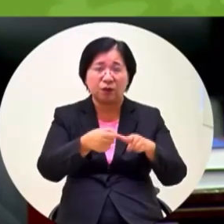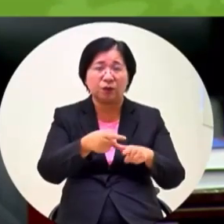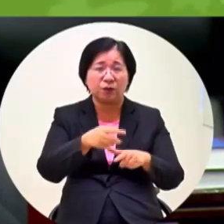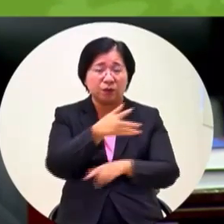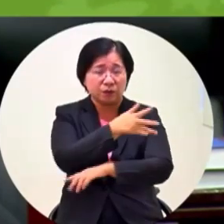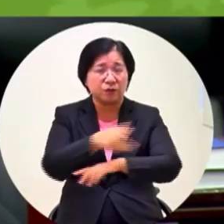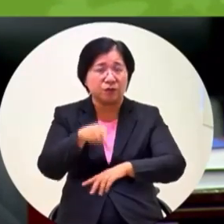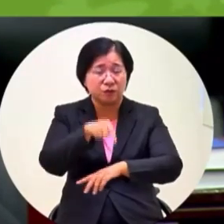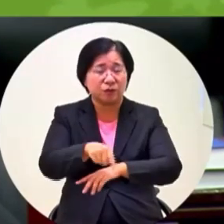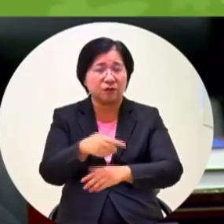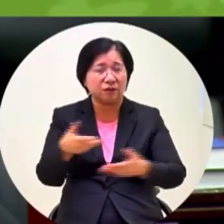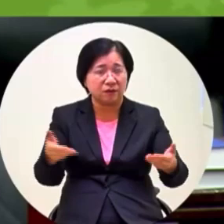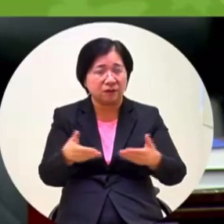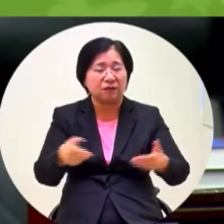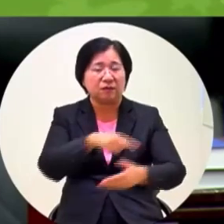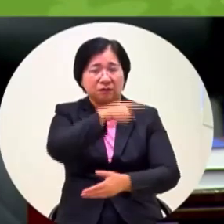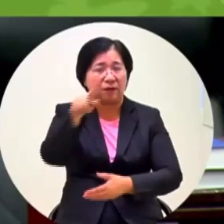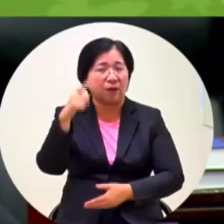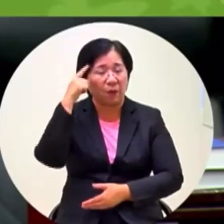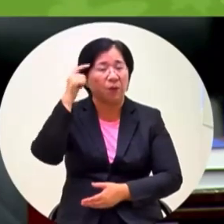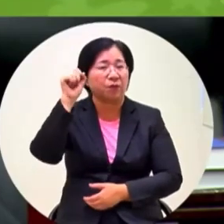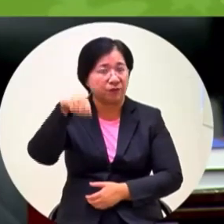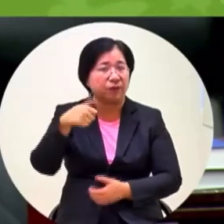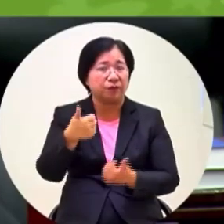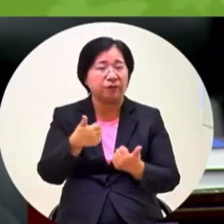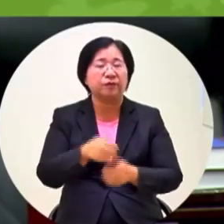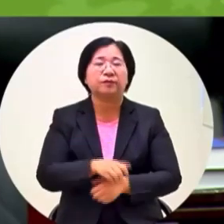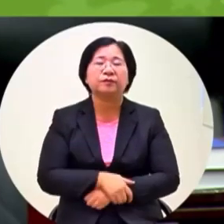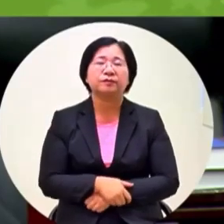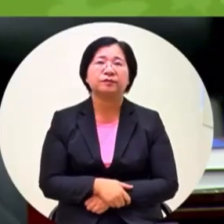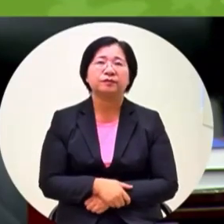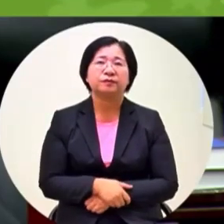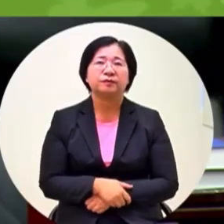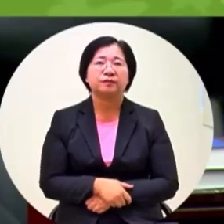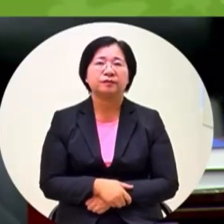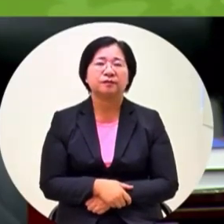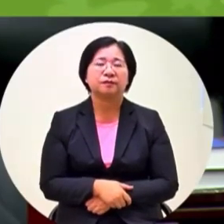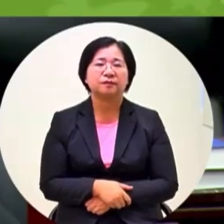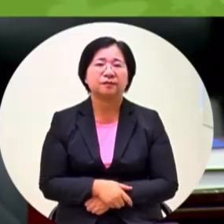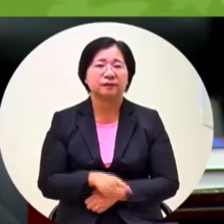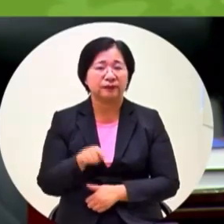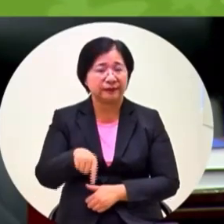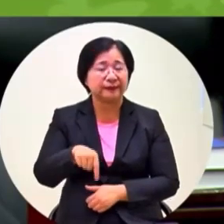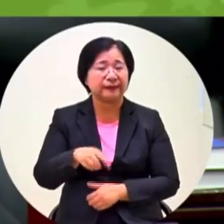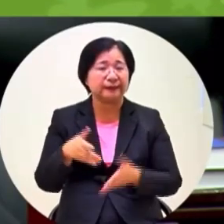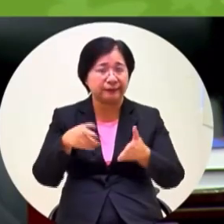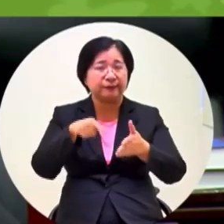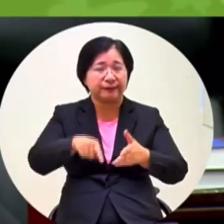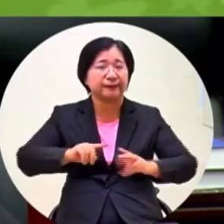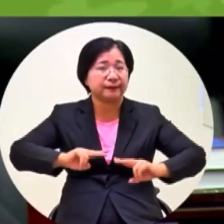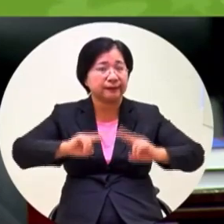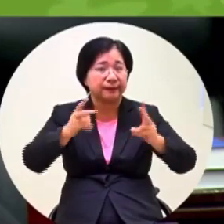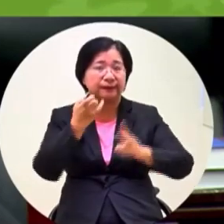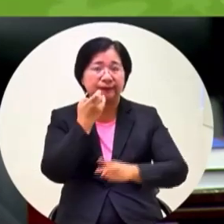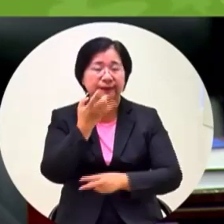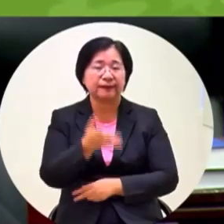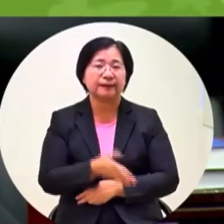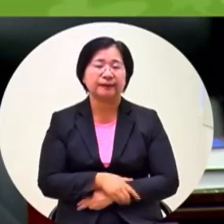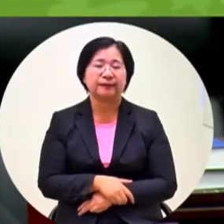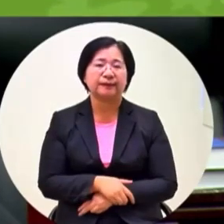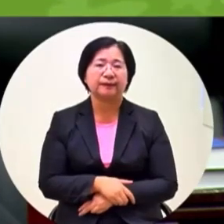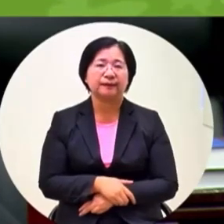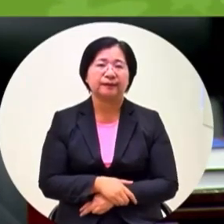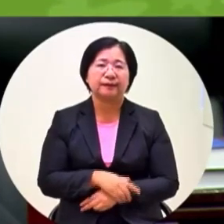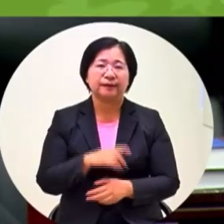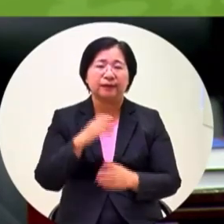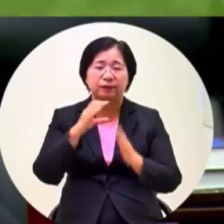该会当去肯定。但是这部分是不是会当来做一个改善？是不是局长简单答复一下，好